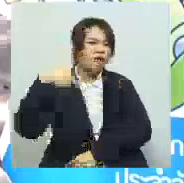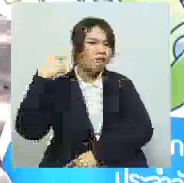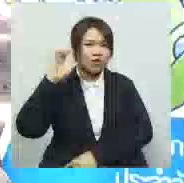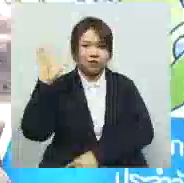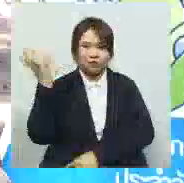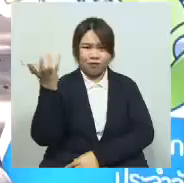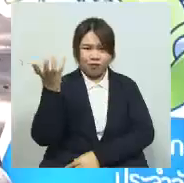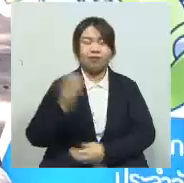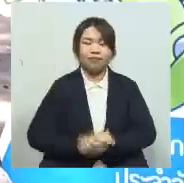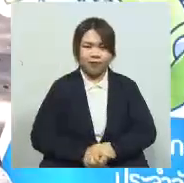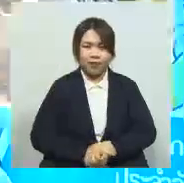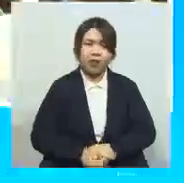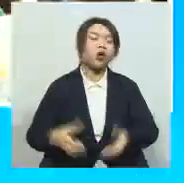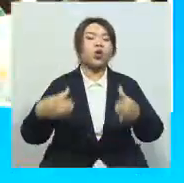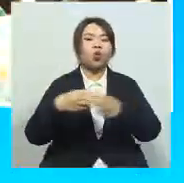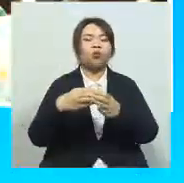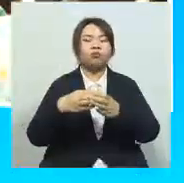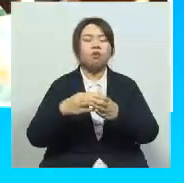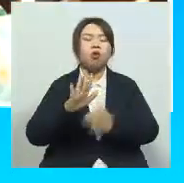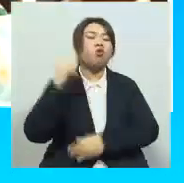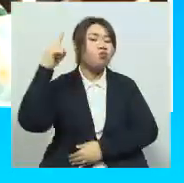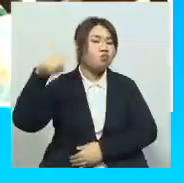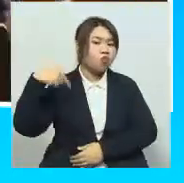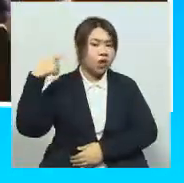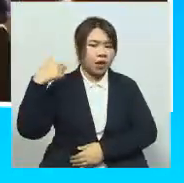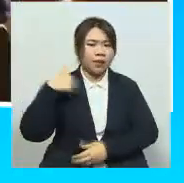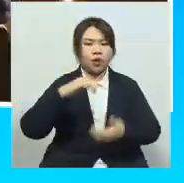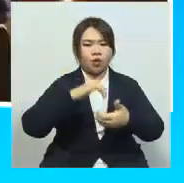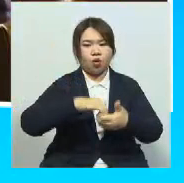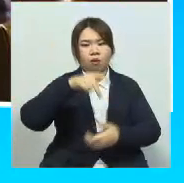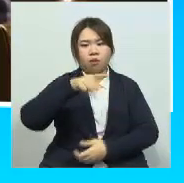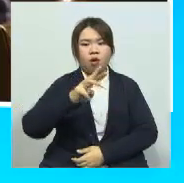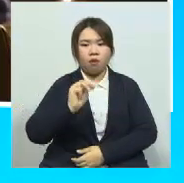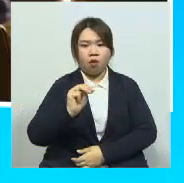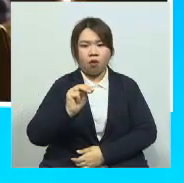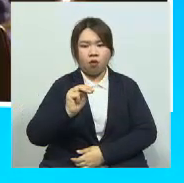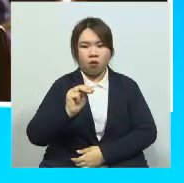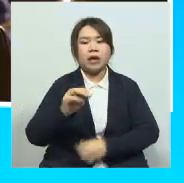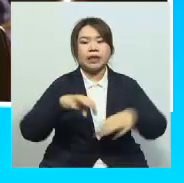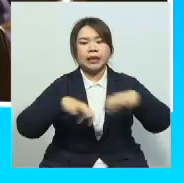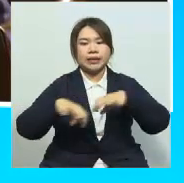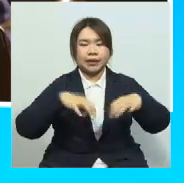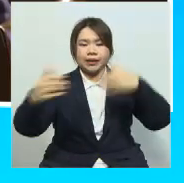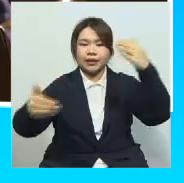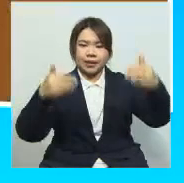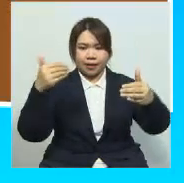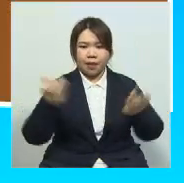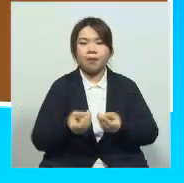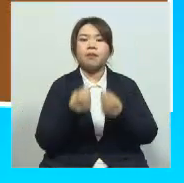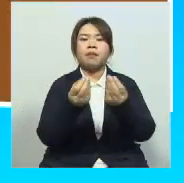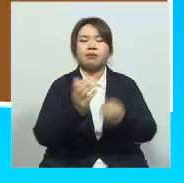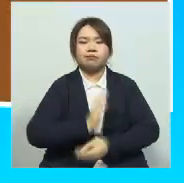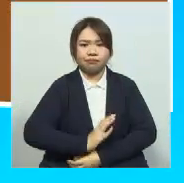ซึ่งวันนี้นะครับทางสภาสตรีแห่งชาติก็ร่วมกับกระทรวงการพัฒนาสังคมและความมั่นคงของมนุษย์ก็จัดกิจกรรมขึ้นนะครับเพื่อเป็นการยกย่